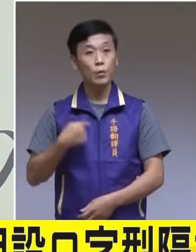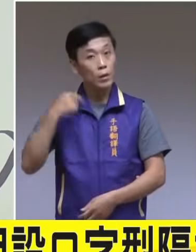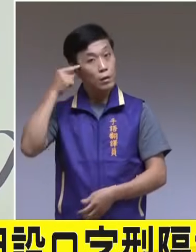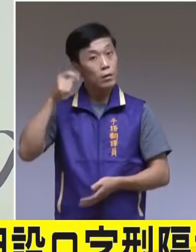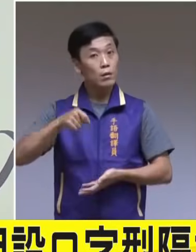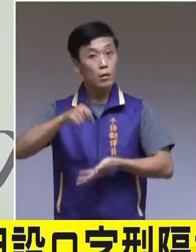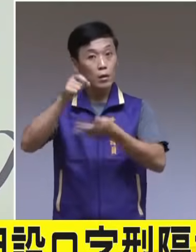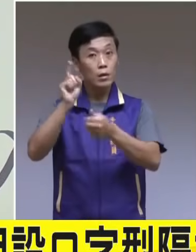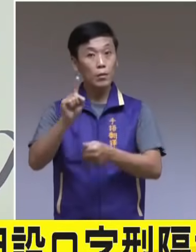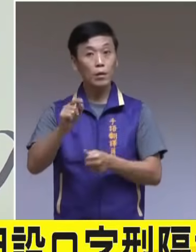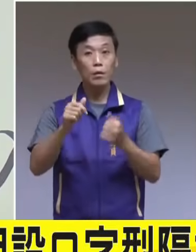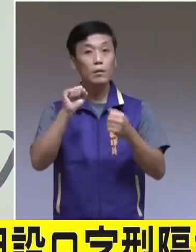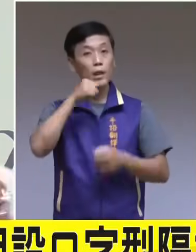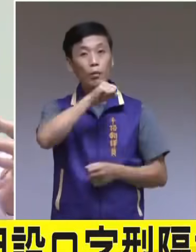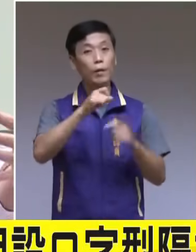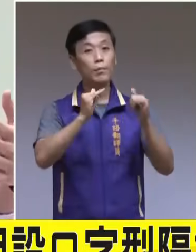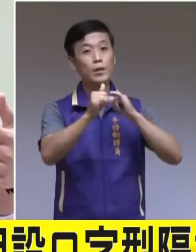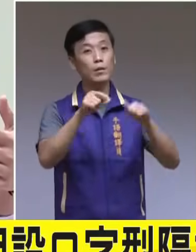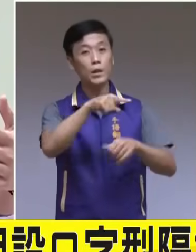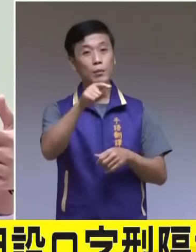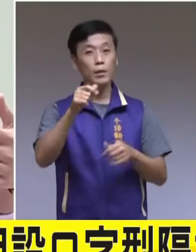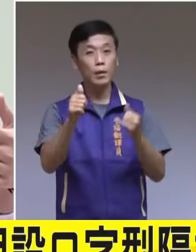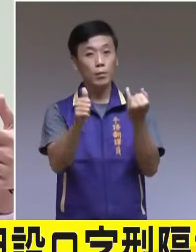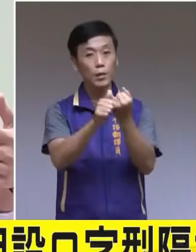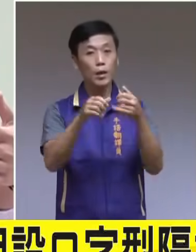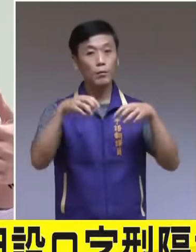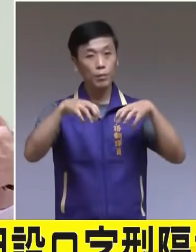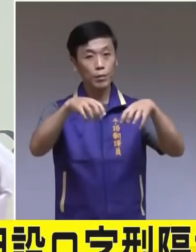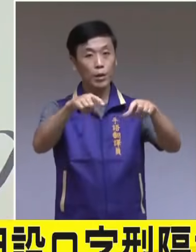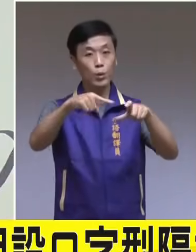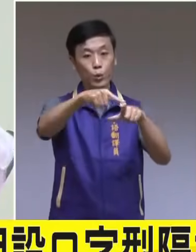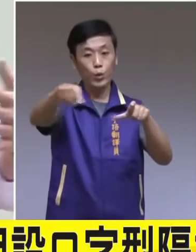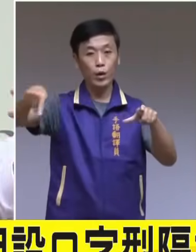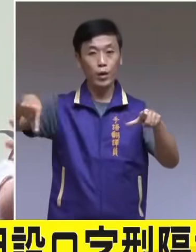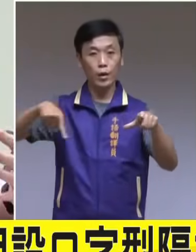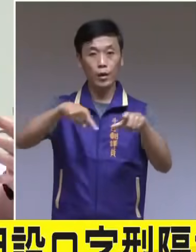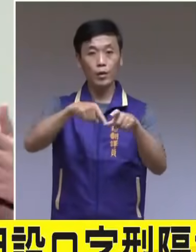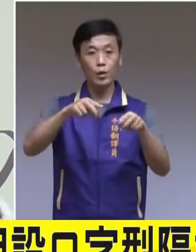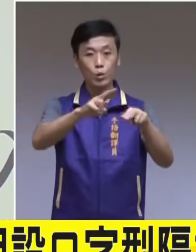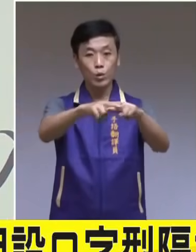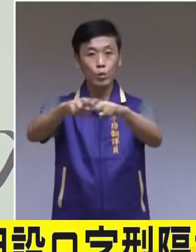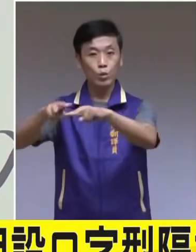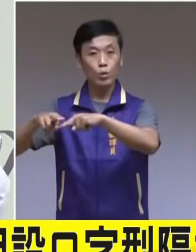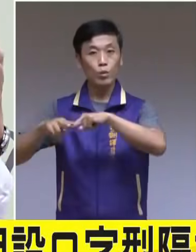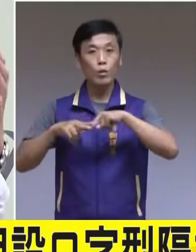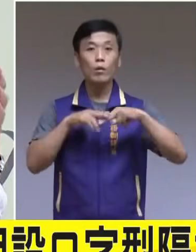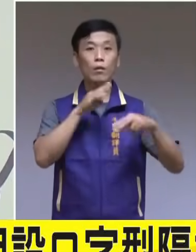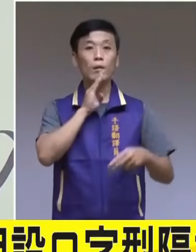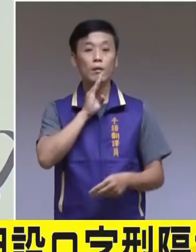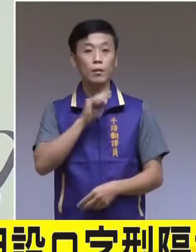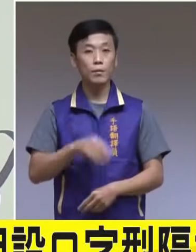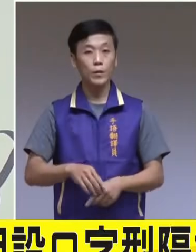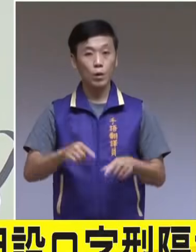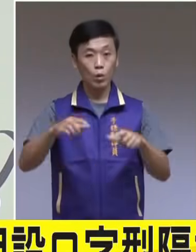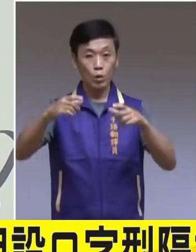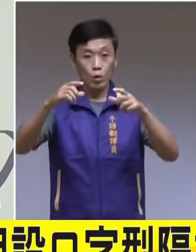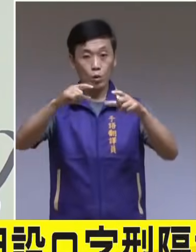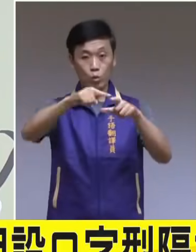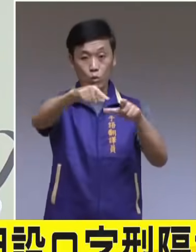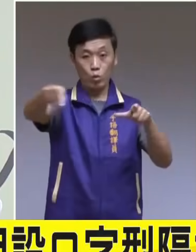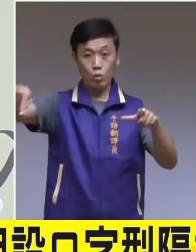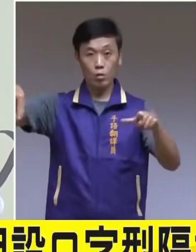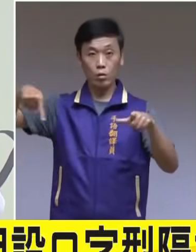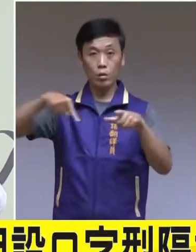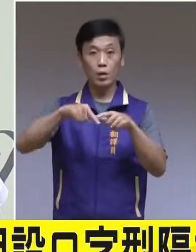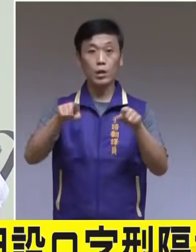为咱台湾的办桌大部分都是圆桌啊这个圆桌啊里面桌子大概一般